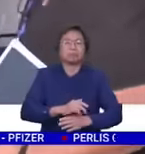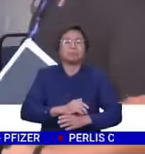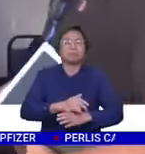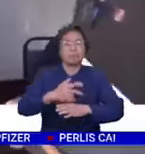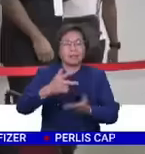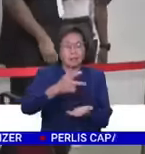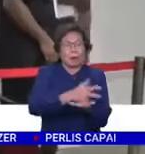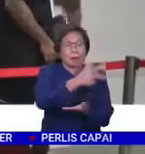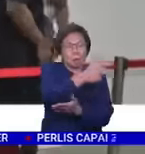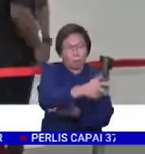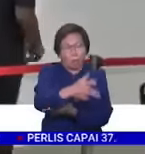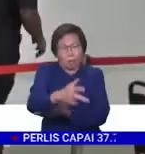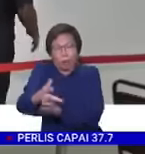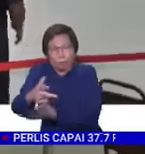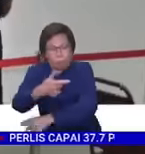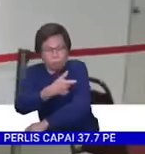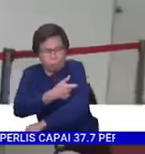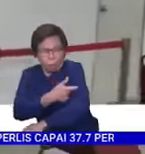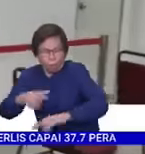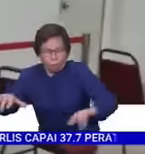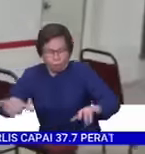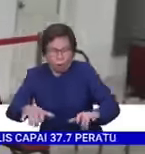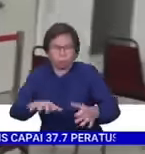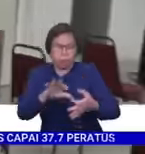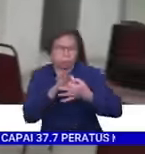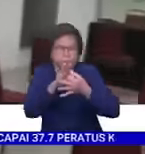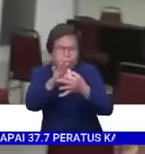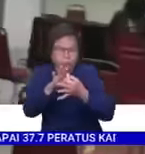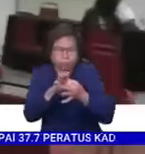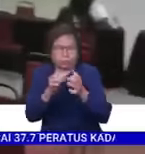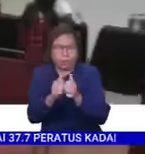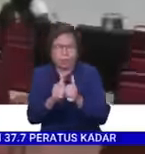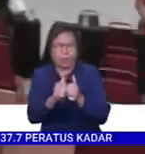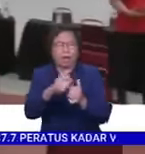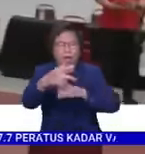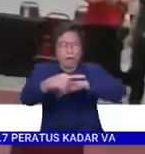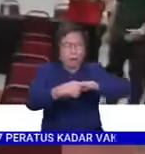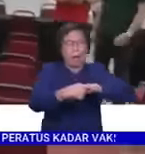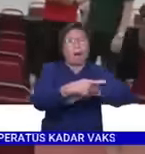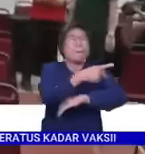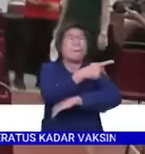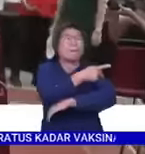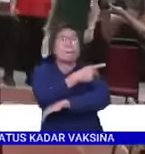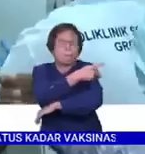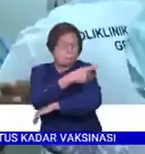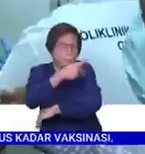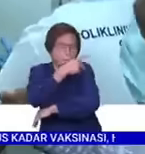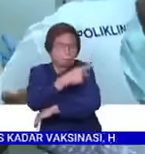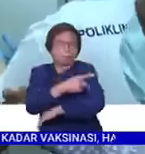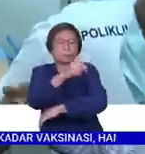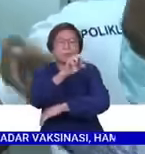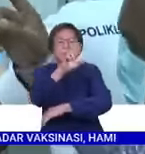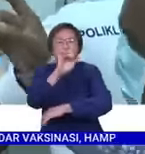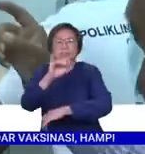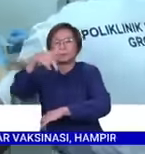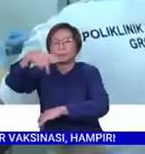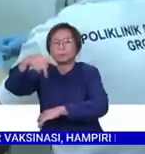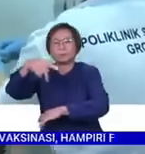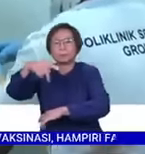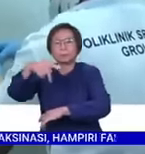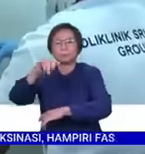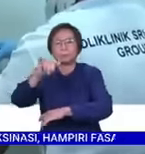peladangan itu nanti akan dilaksanakan secara usaha sama dengan Poliklinik Sri Prima Hai